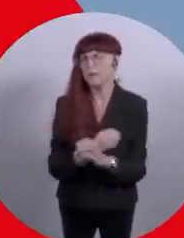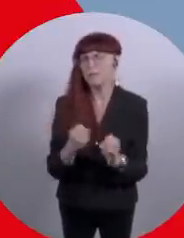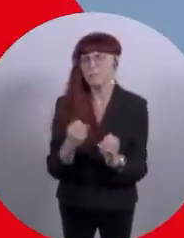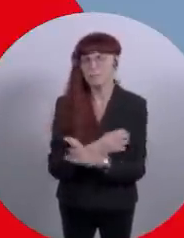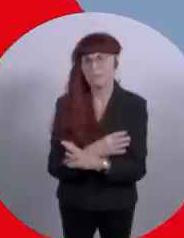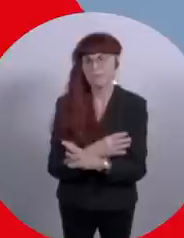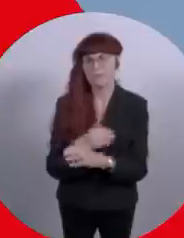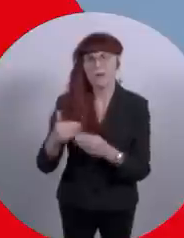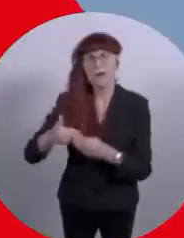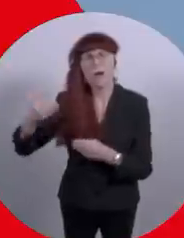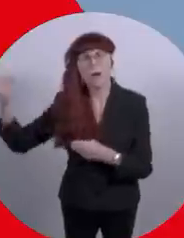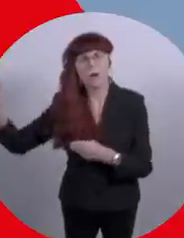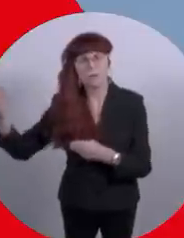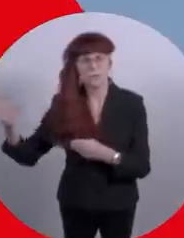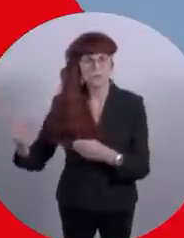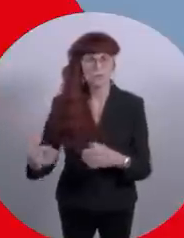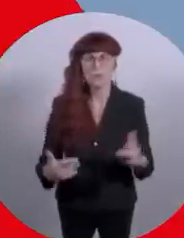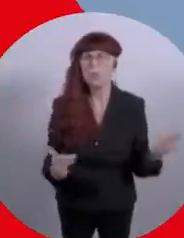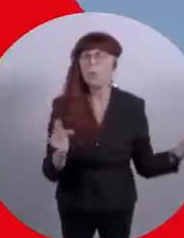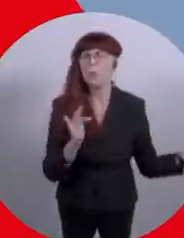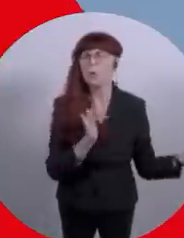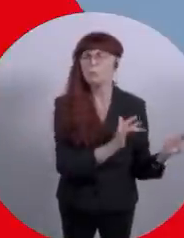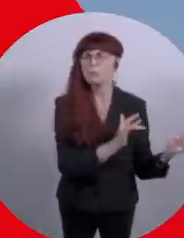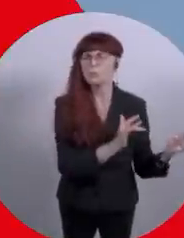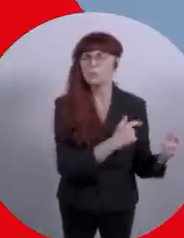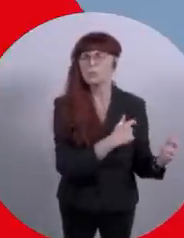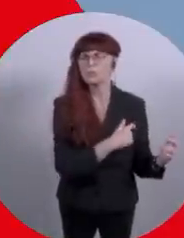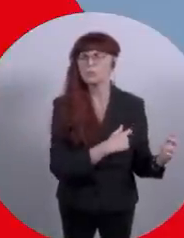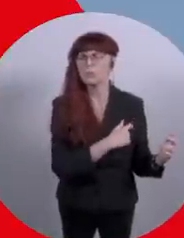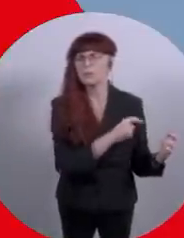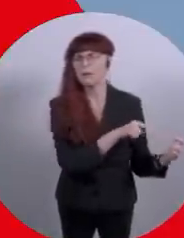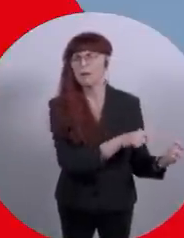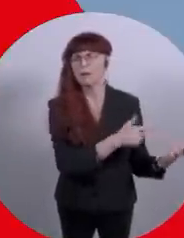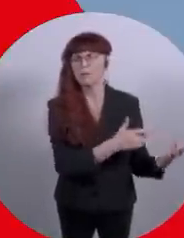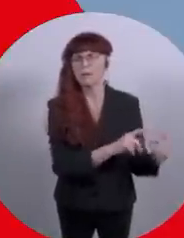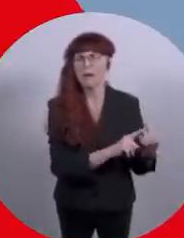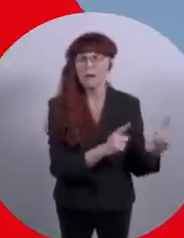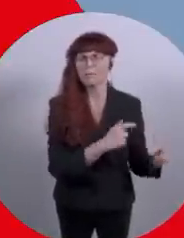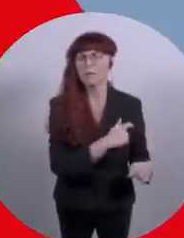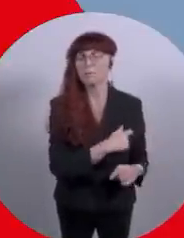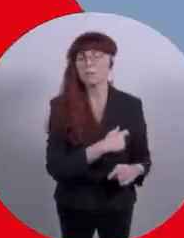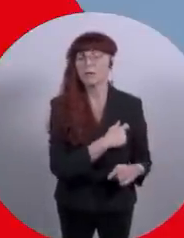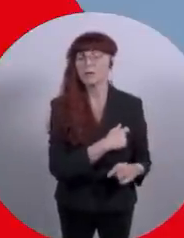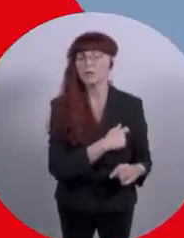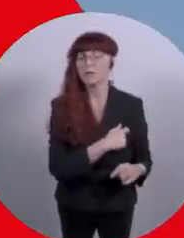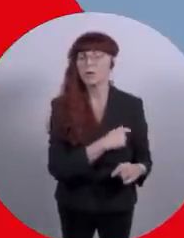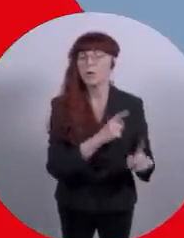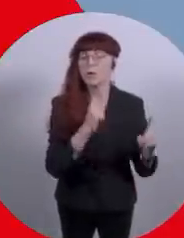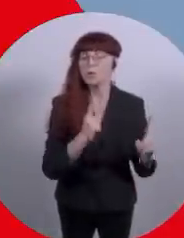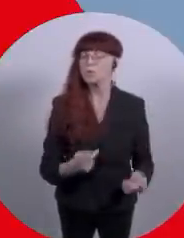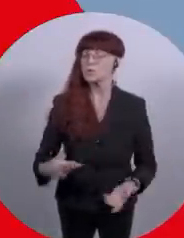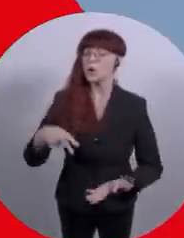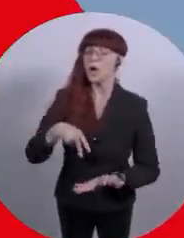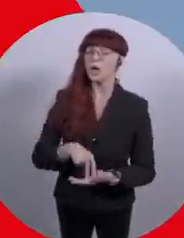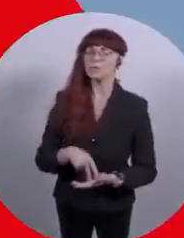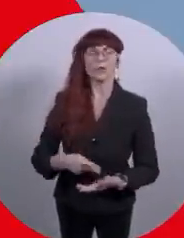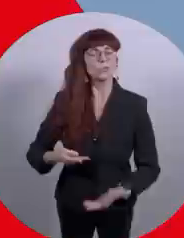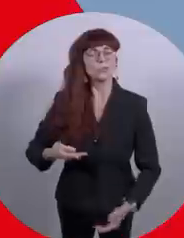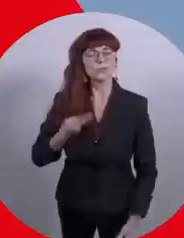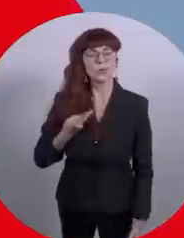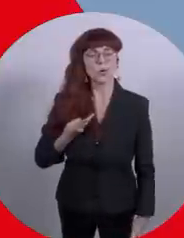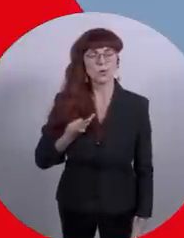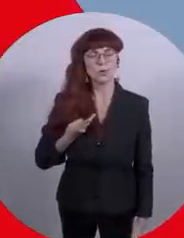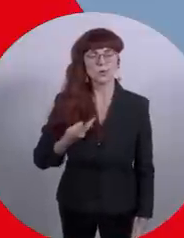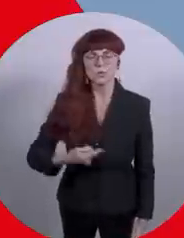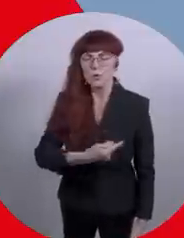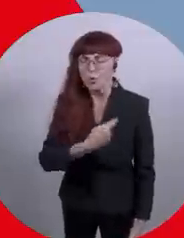von außen von der Opposition von anderen Parteien wieder stolz aufzutreten stolz zu sein auf unsere